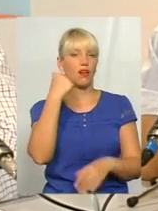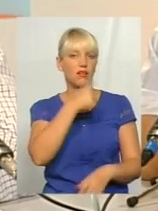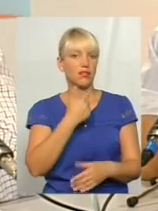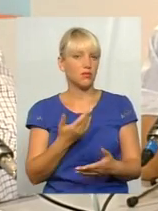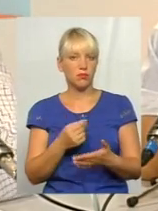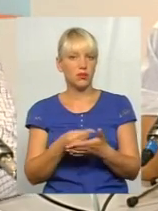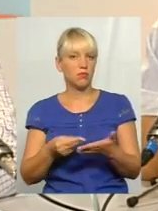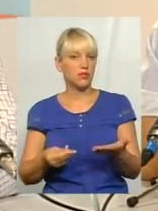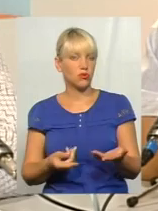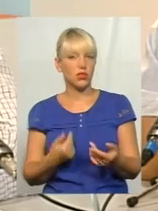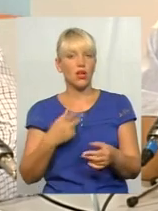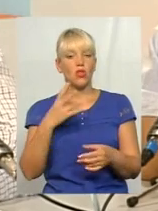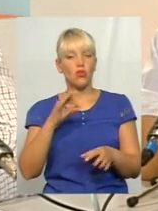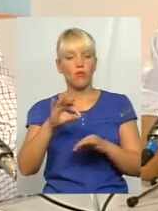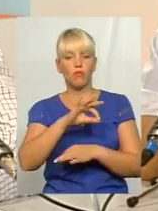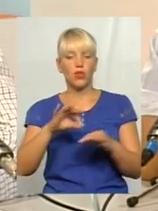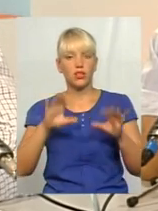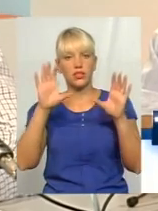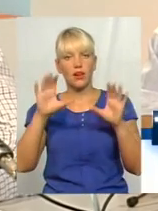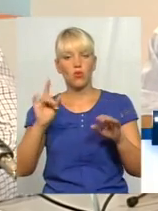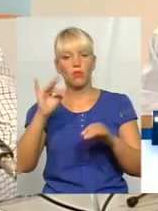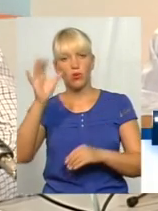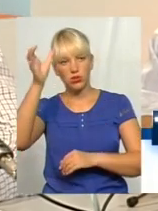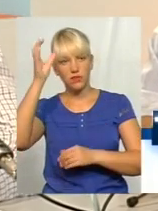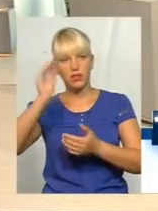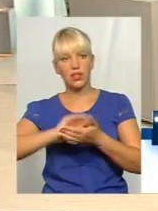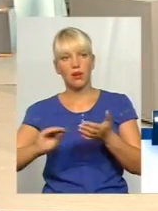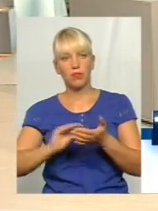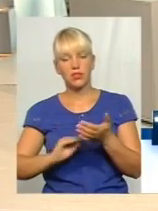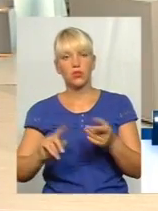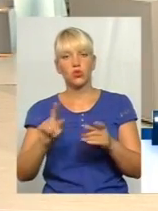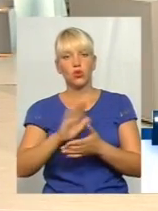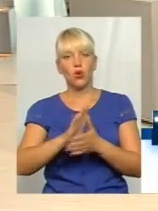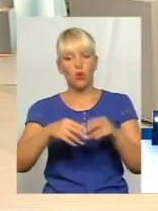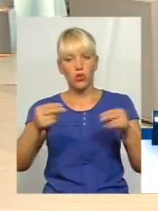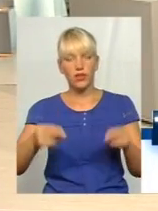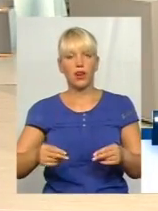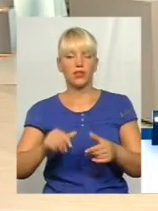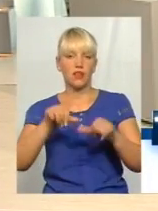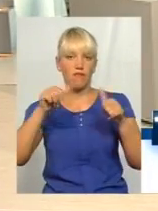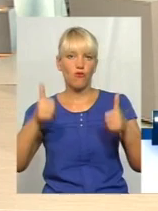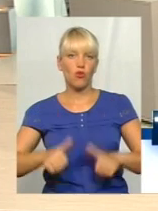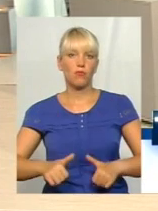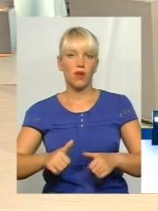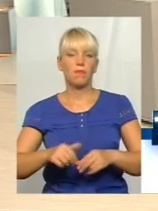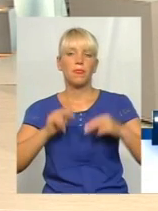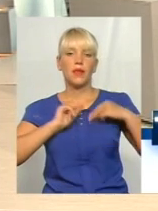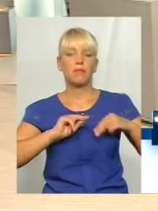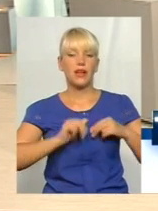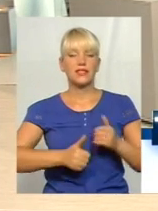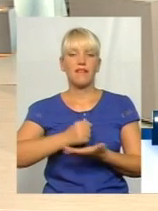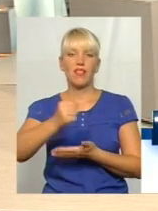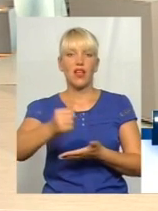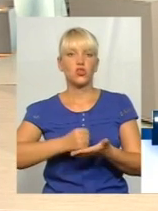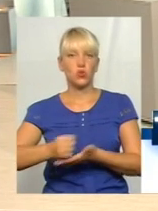підписують хоча в проекті закону про освіти написано що контрактна форма працевлаштування